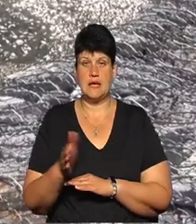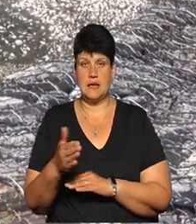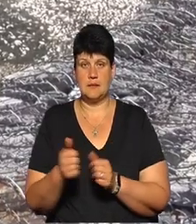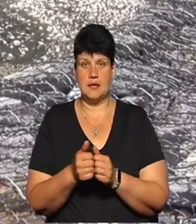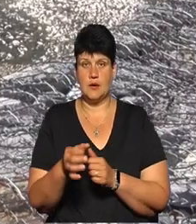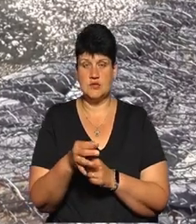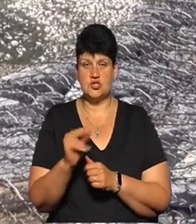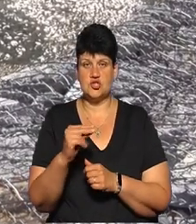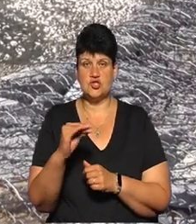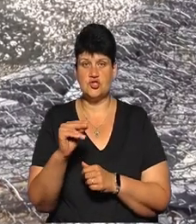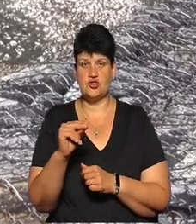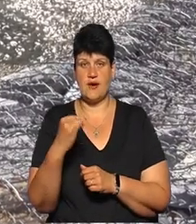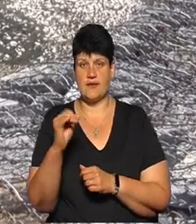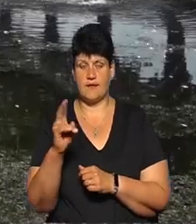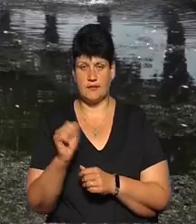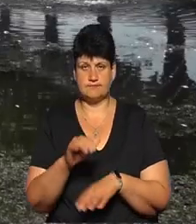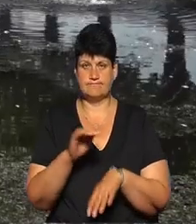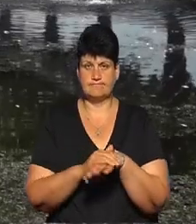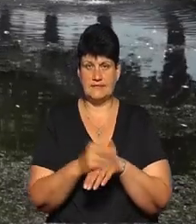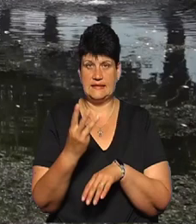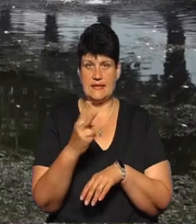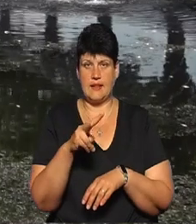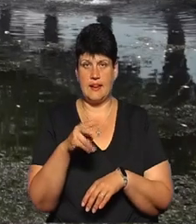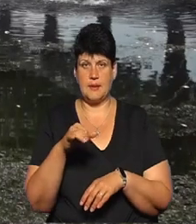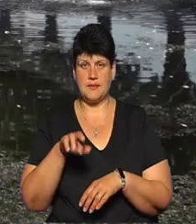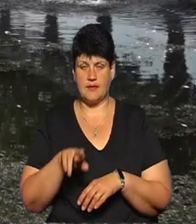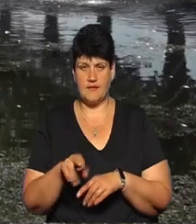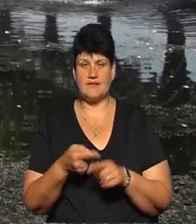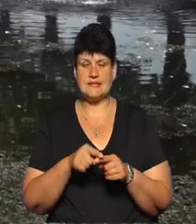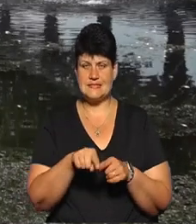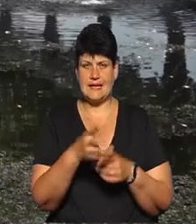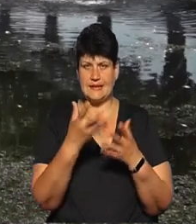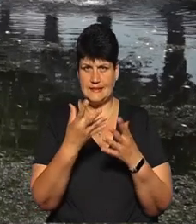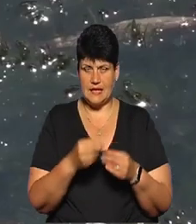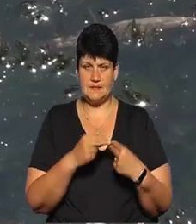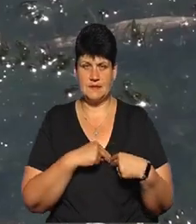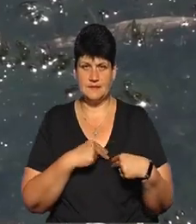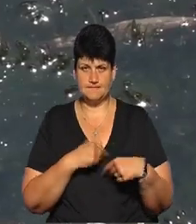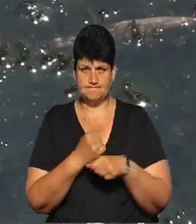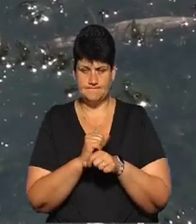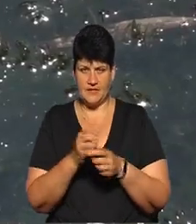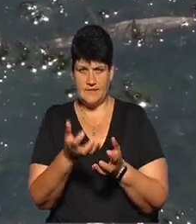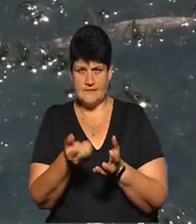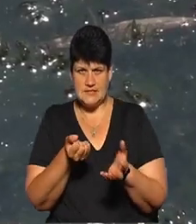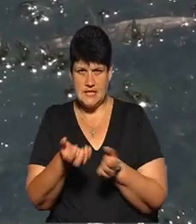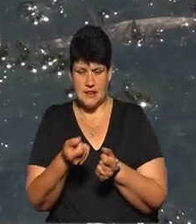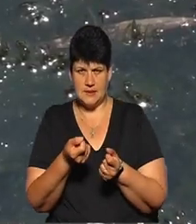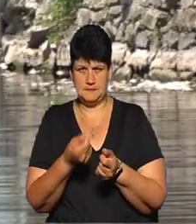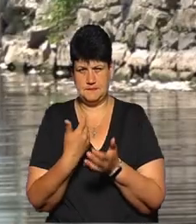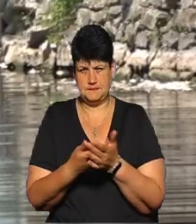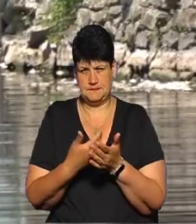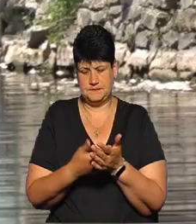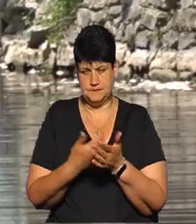острівка Чайка зафіксували 3 липня. В цей день працівники екологічної лабораторії відібрали зразки води на дослідження.